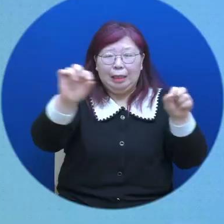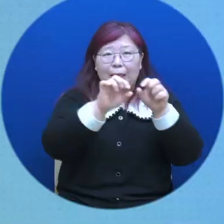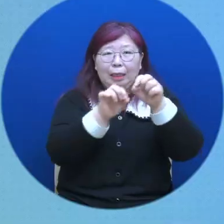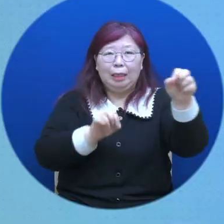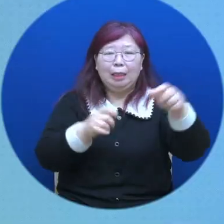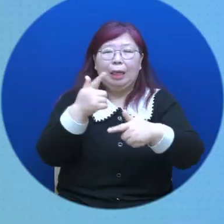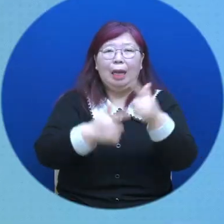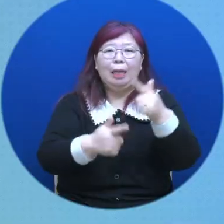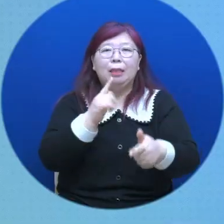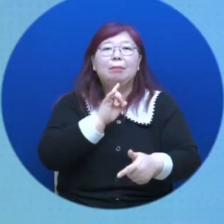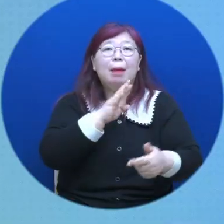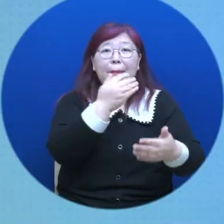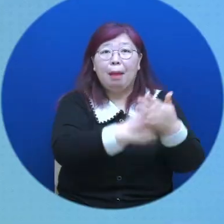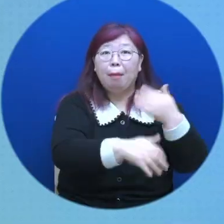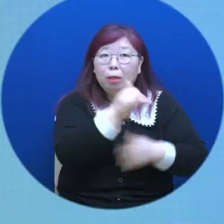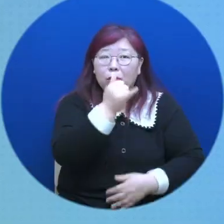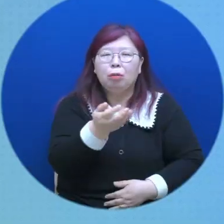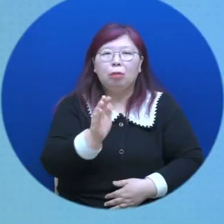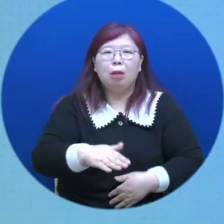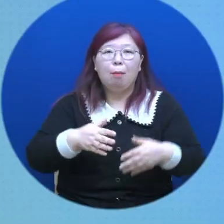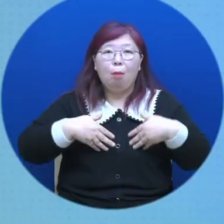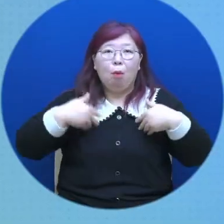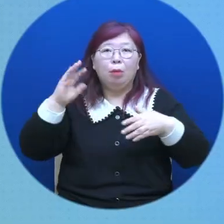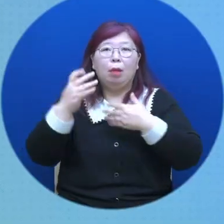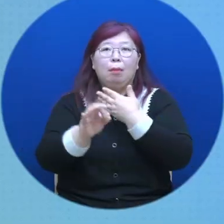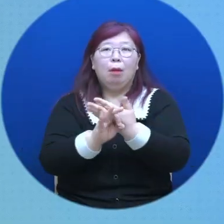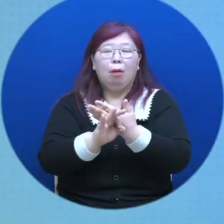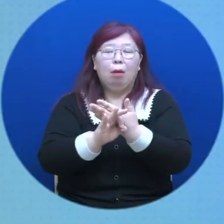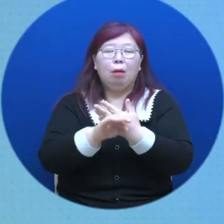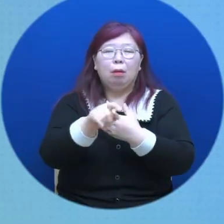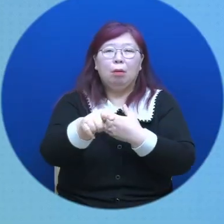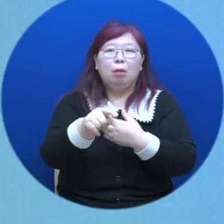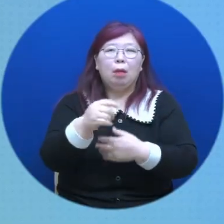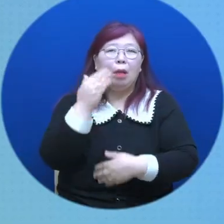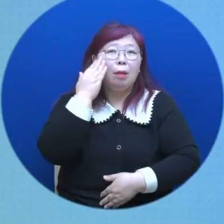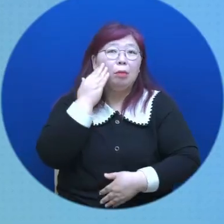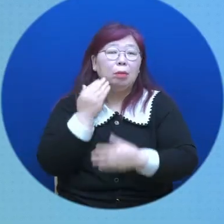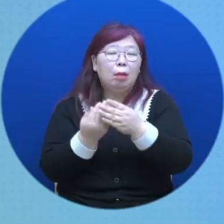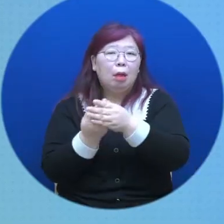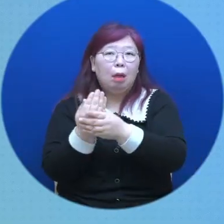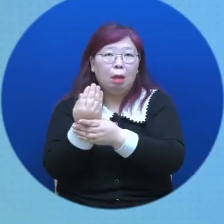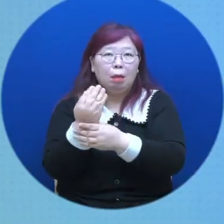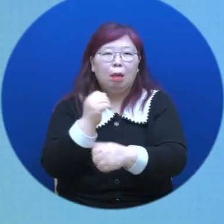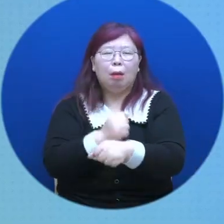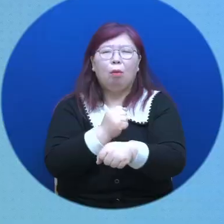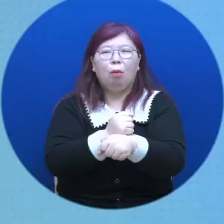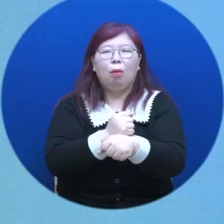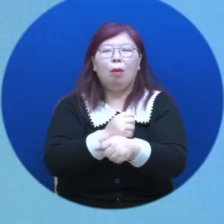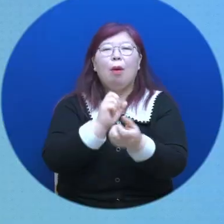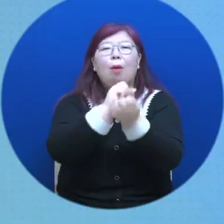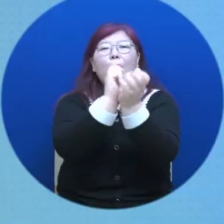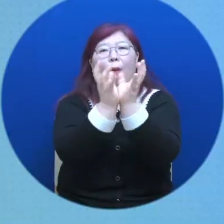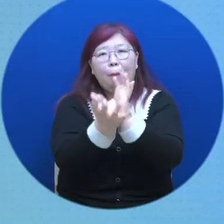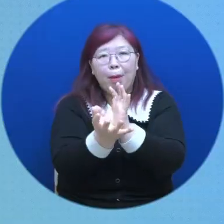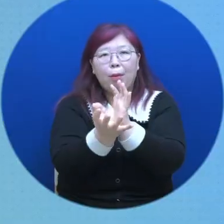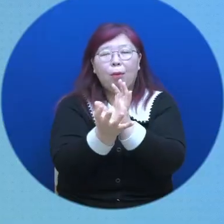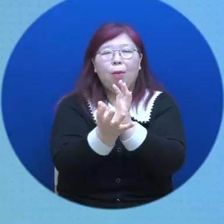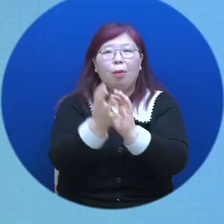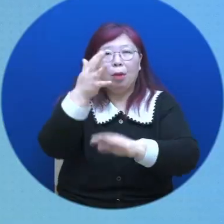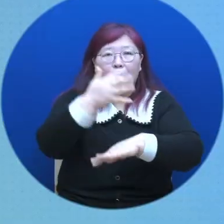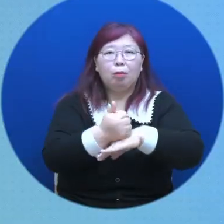그런데 봄이 되니 저 나무에서 싹이 났습니다. 그리고 꽃이 피고 밤